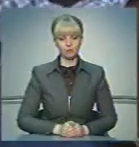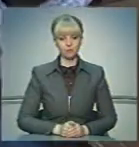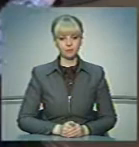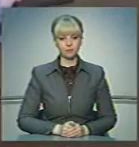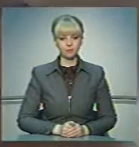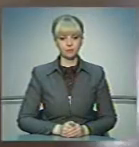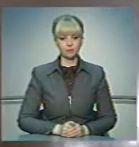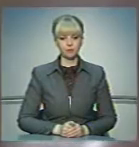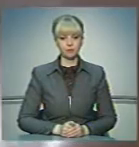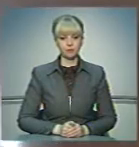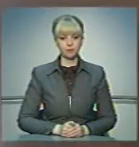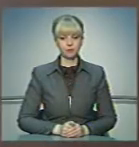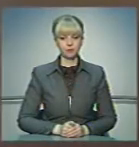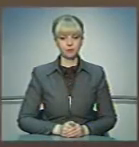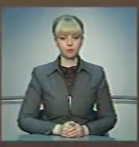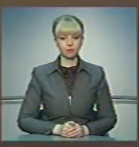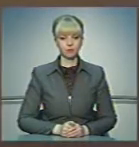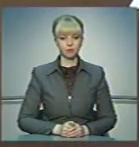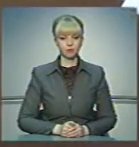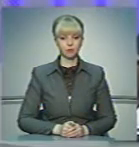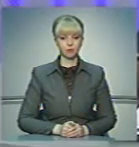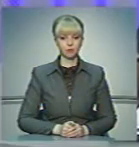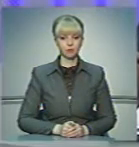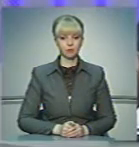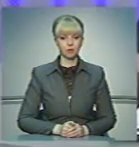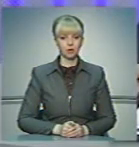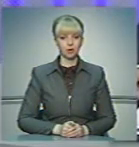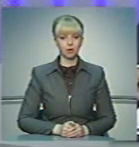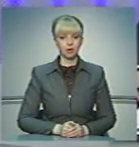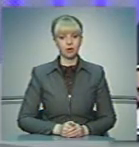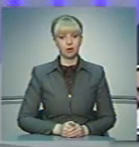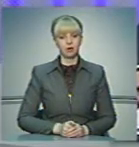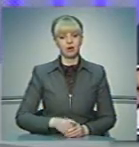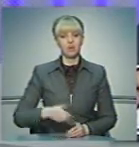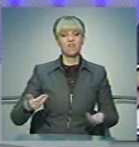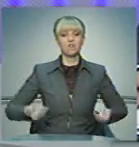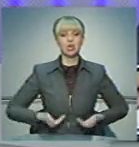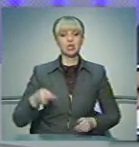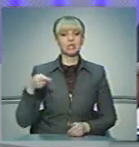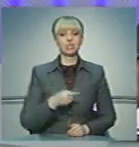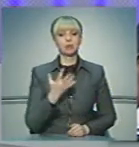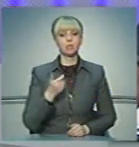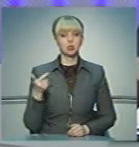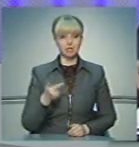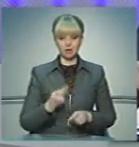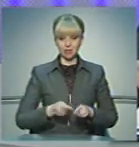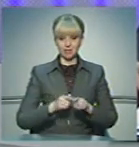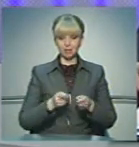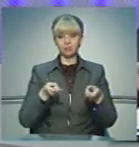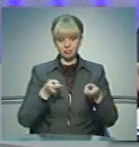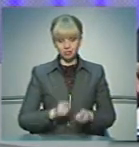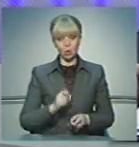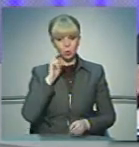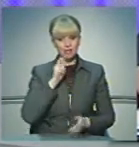Богдан Танасічук, Володимир Дорош, телеканал «Буковина». Вижити на 1500 гривень. Такі реалії